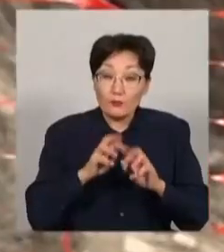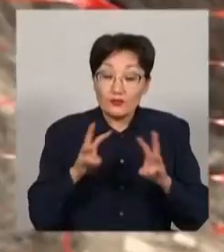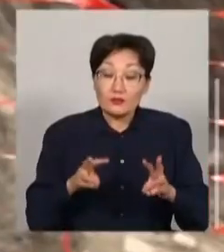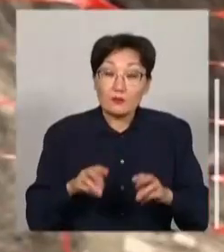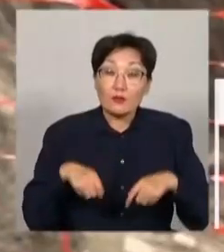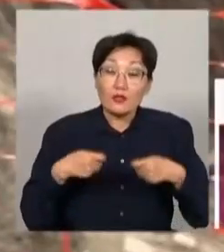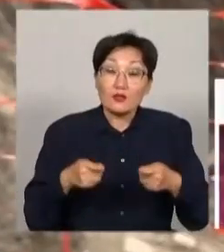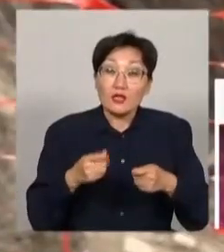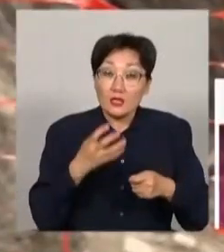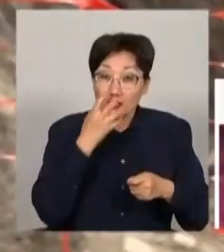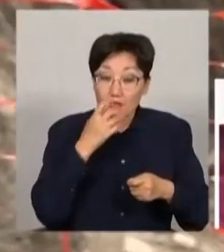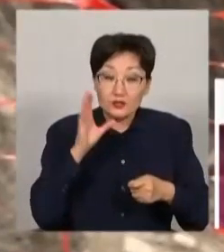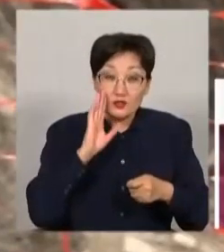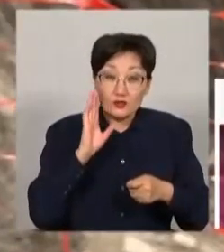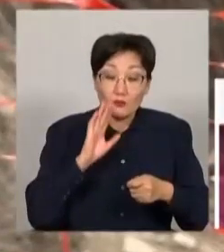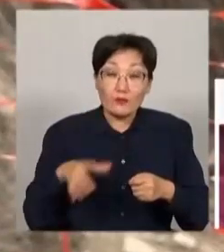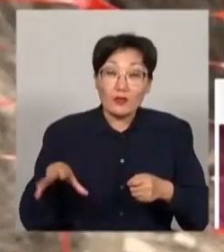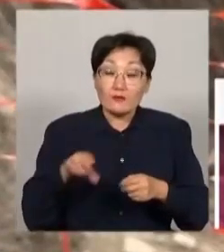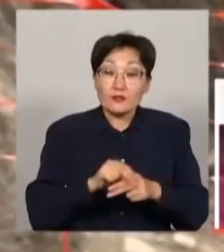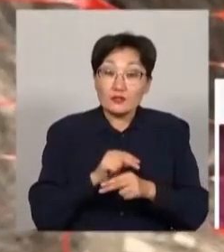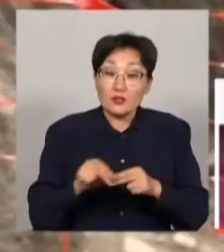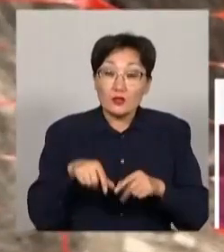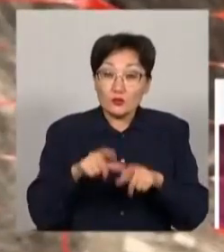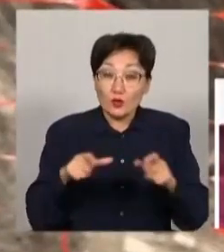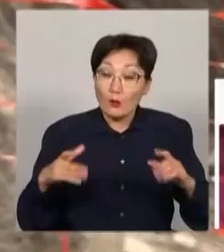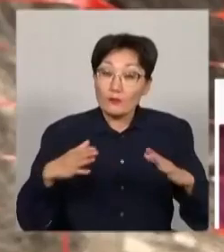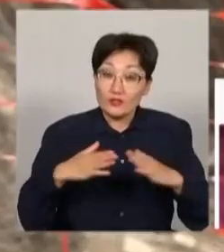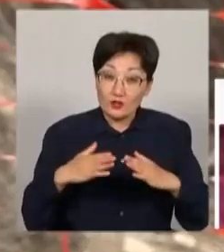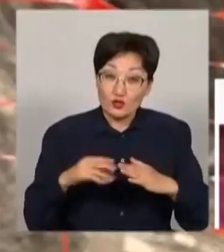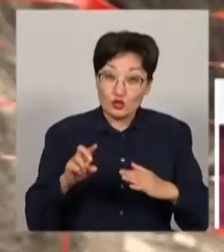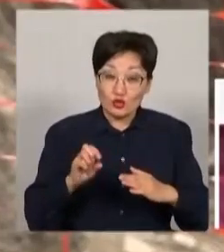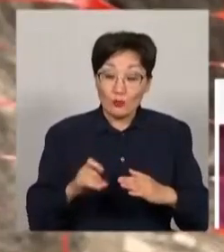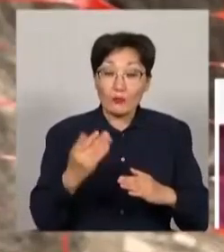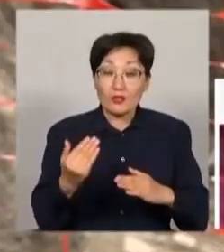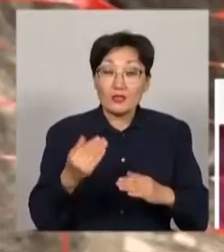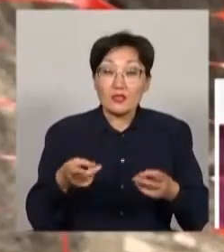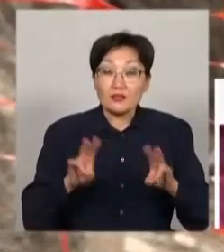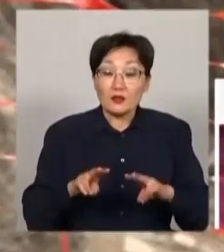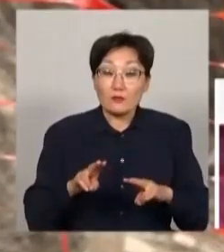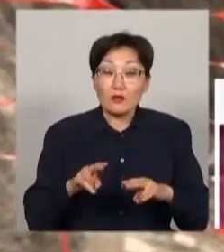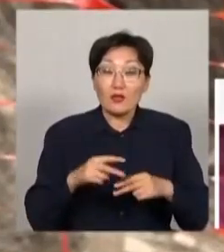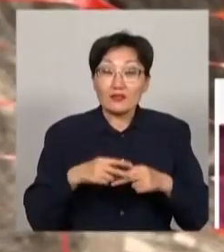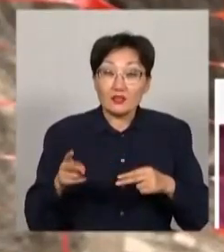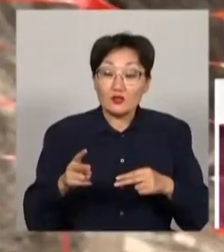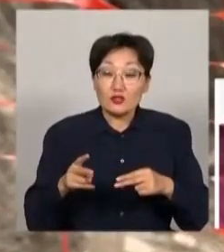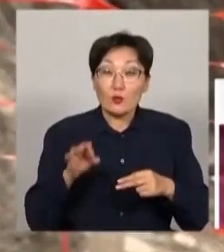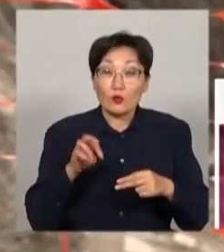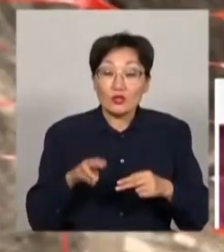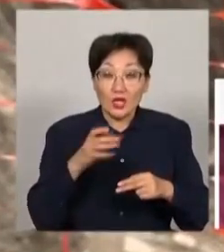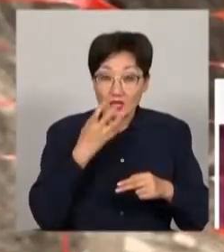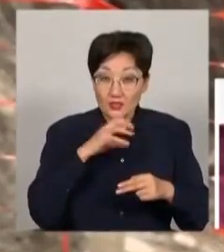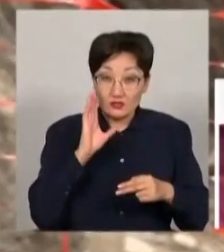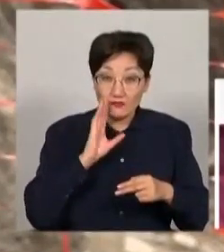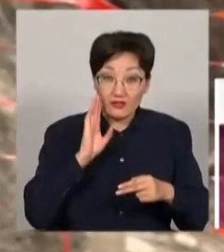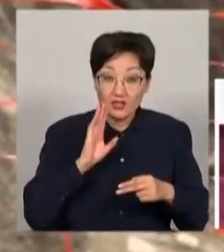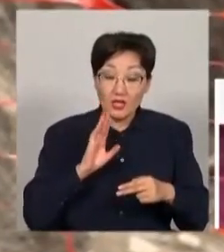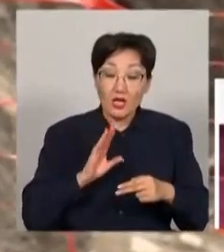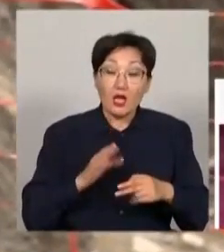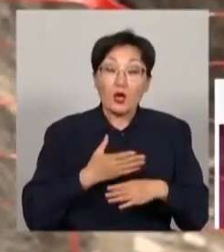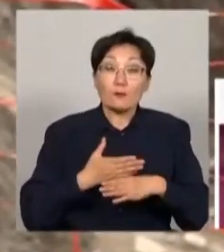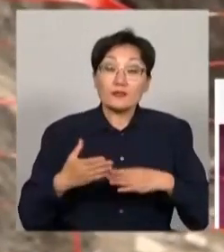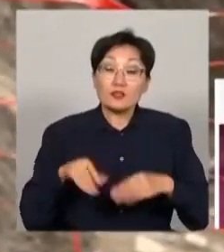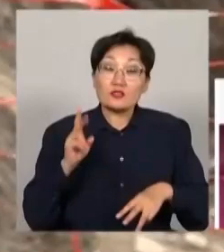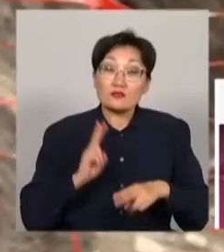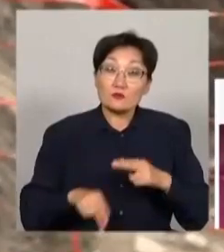подаем горячую воду на период все реконструкции людям дома чтобы они не остались отключенными от горячей воды после